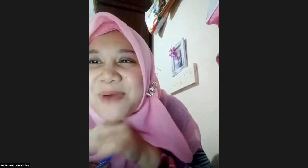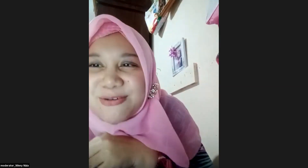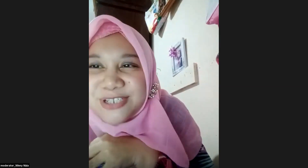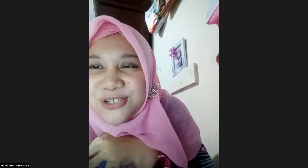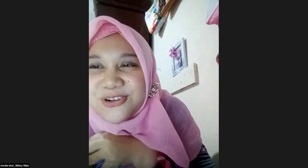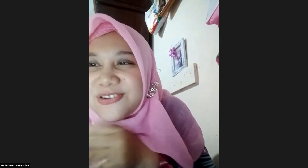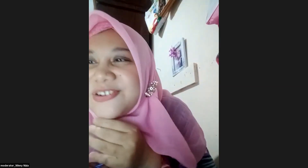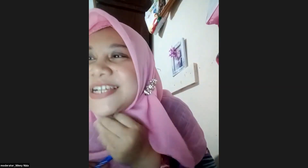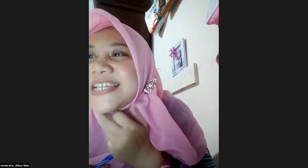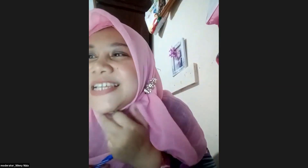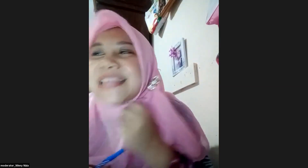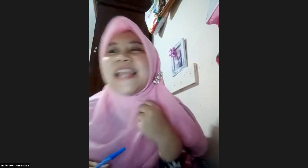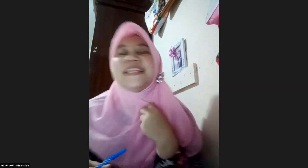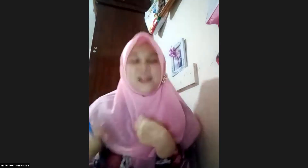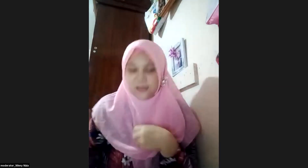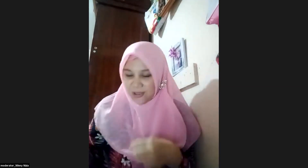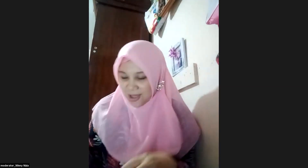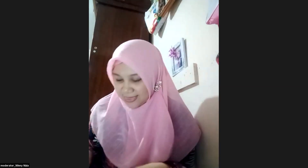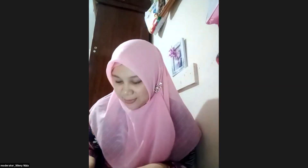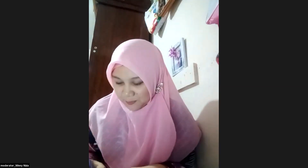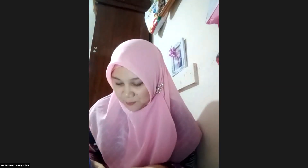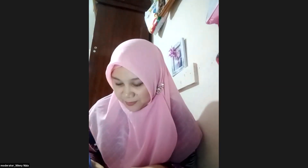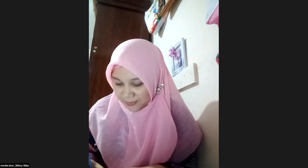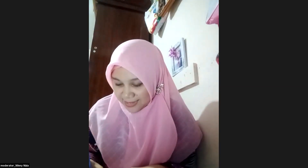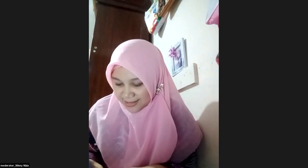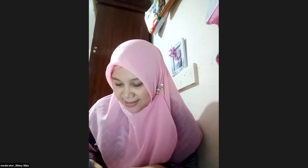Esti Waruju, yang tadi nyeri otot.